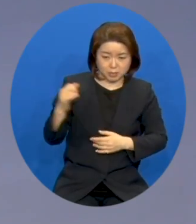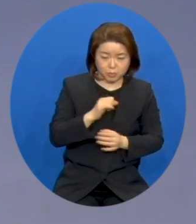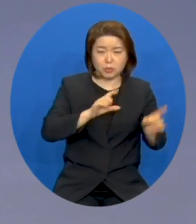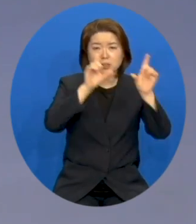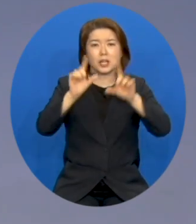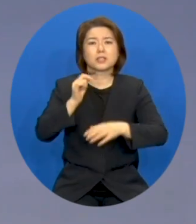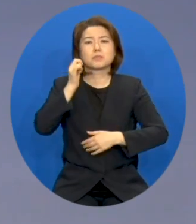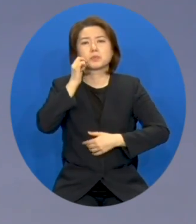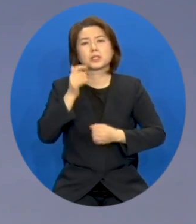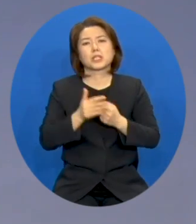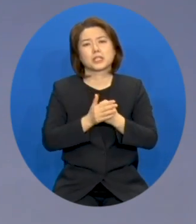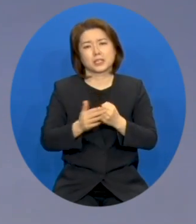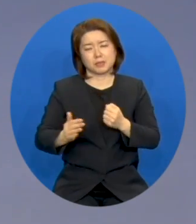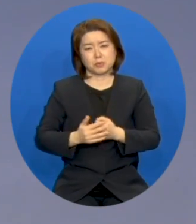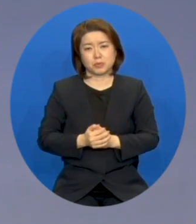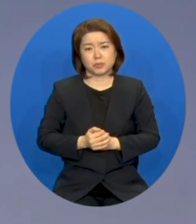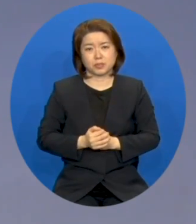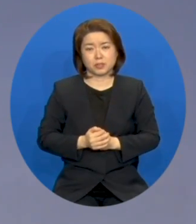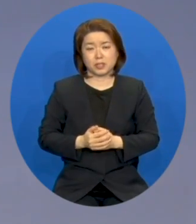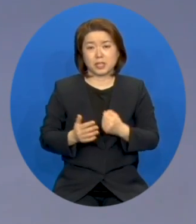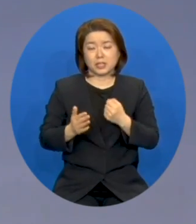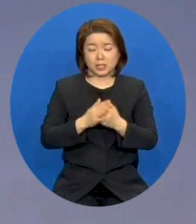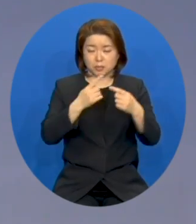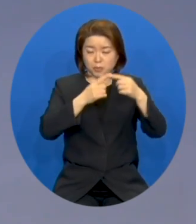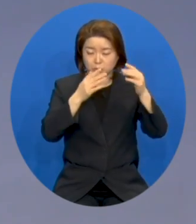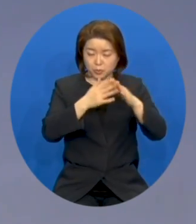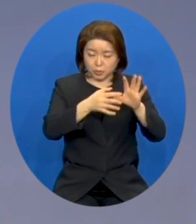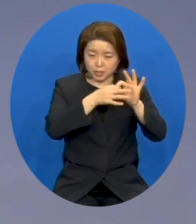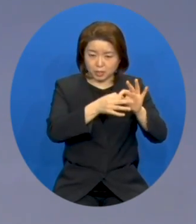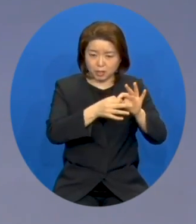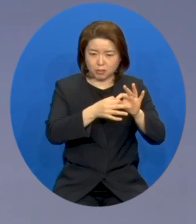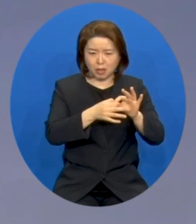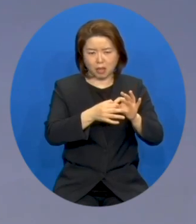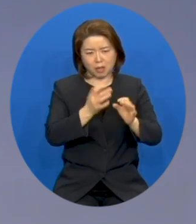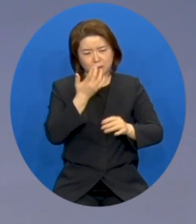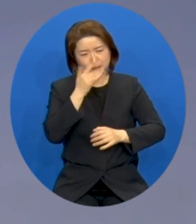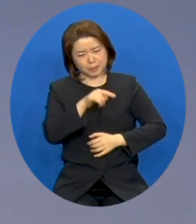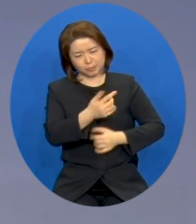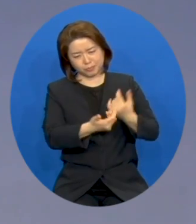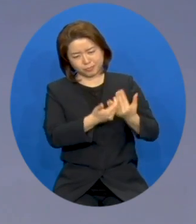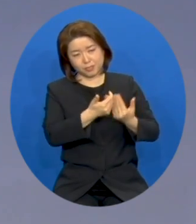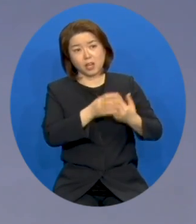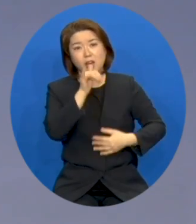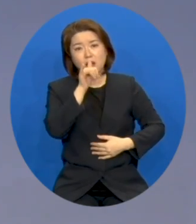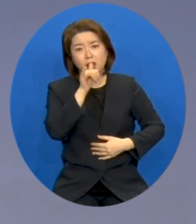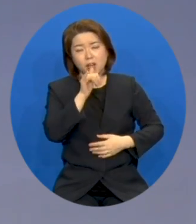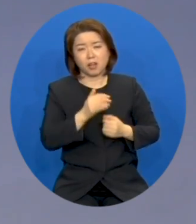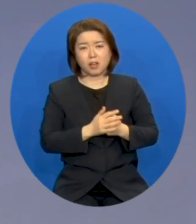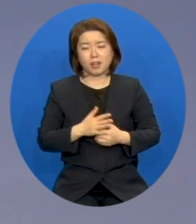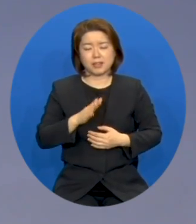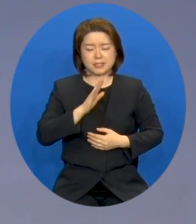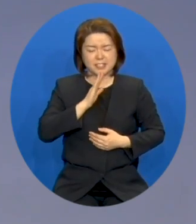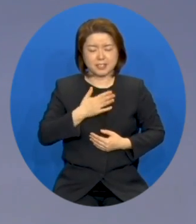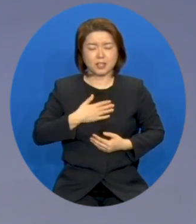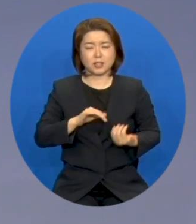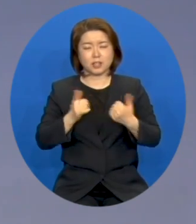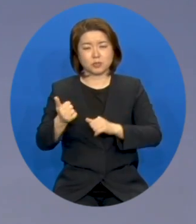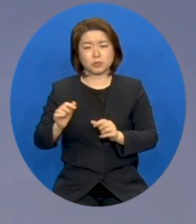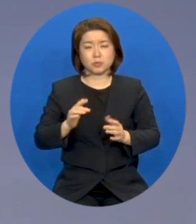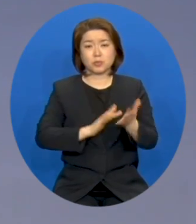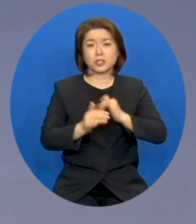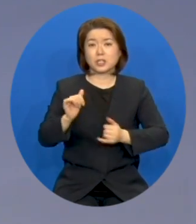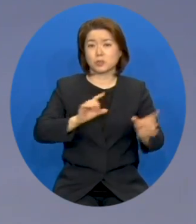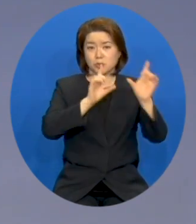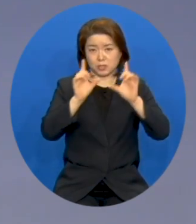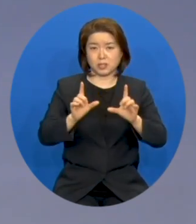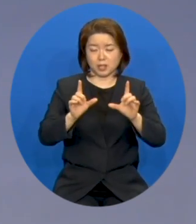못하니까, 그러니까 교우들의 관계도 영 어설픈 겁니다. 진짜 나 죽고 예수로 살고